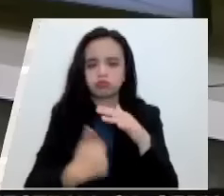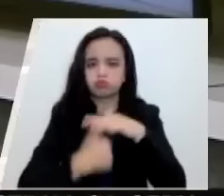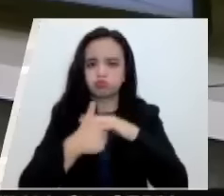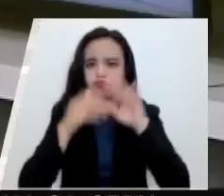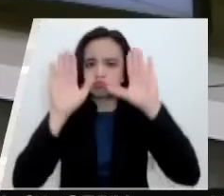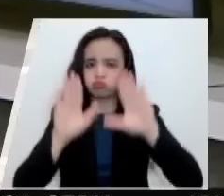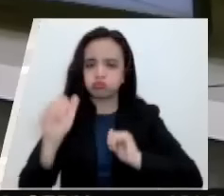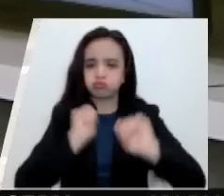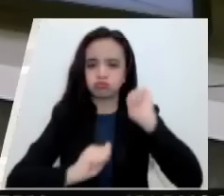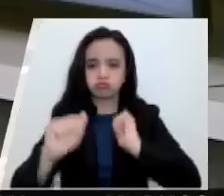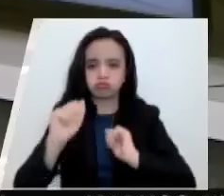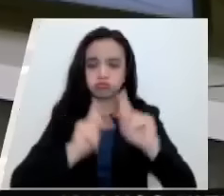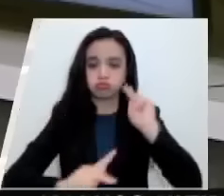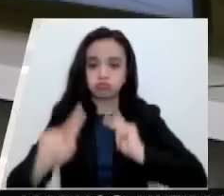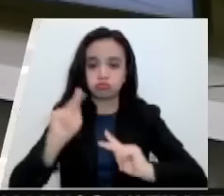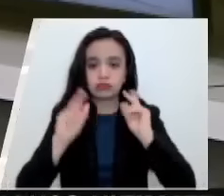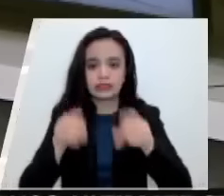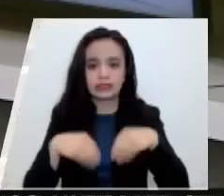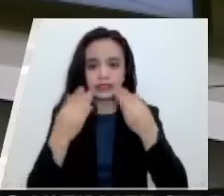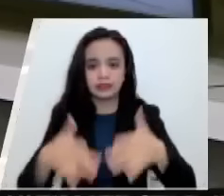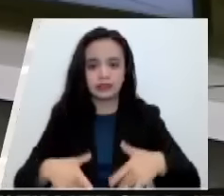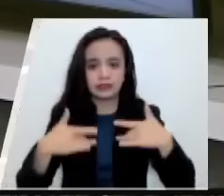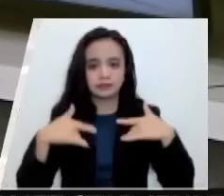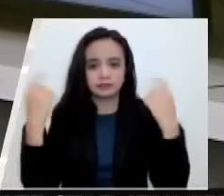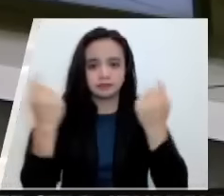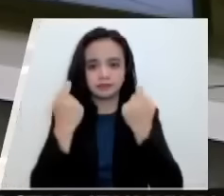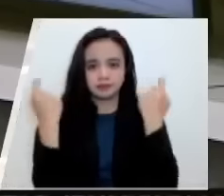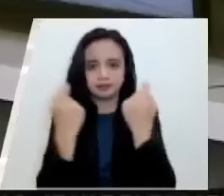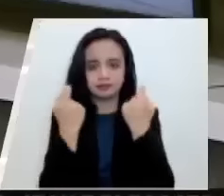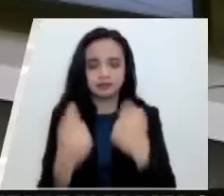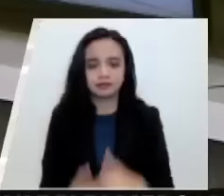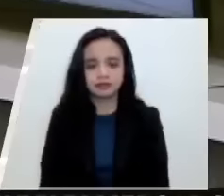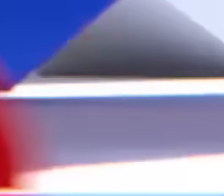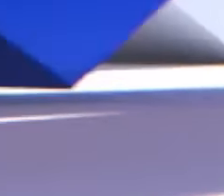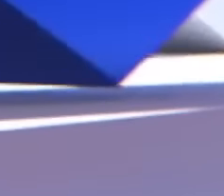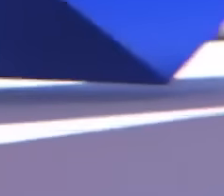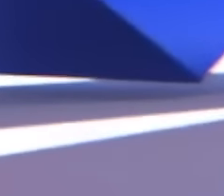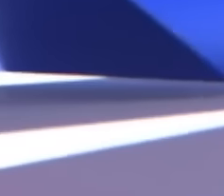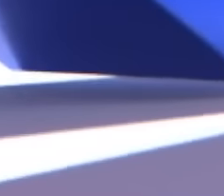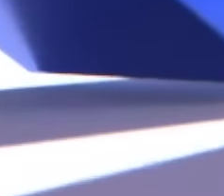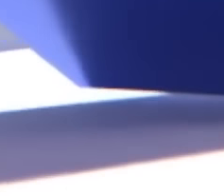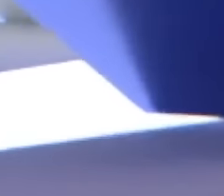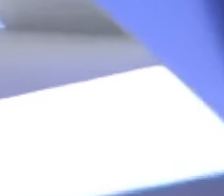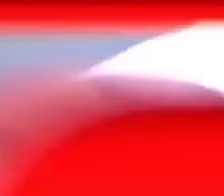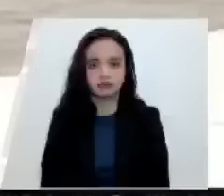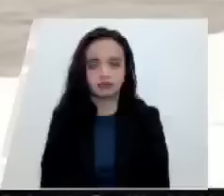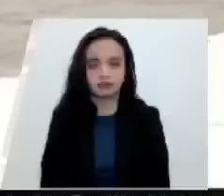selebrasyon. Iyan ang tinutukan ni Luan Mayrondina ng GMA with Joel TV, Balitang Bisdak.